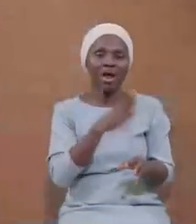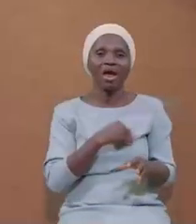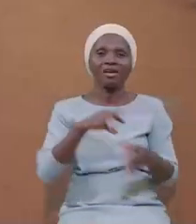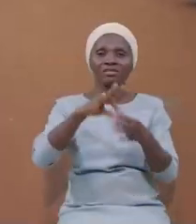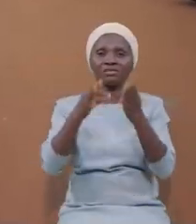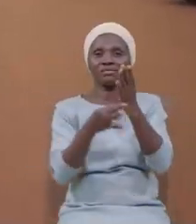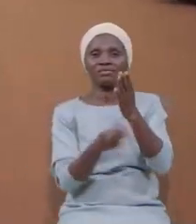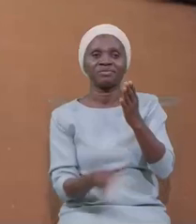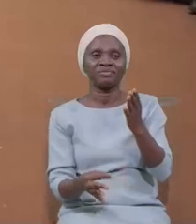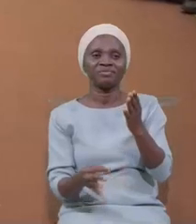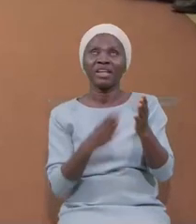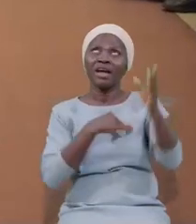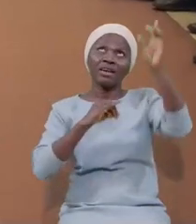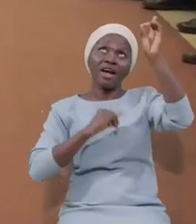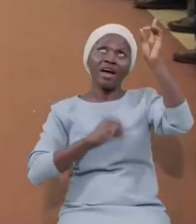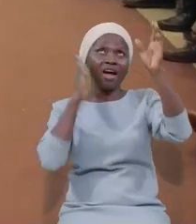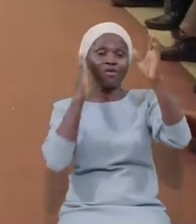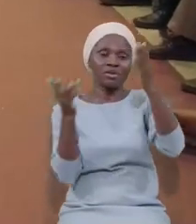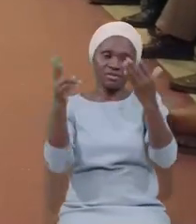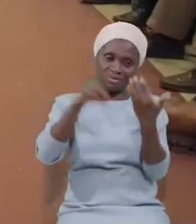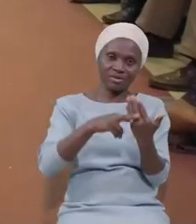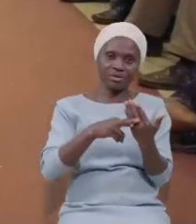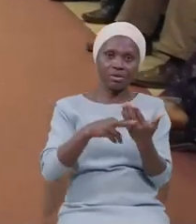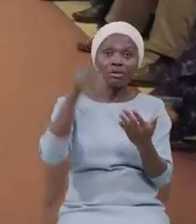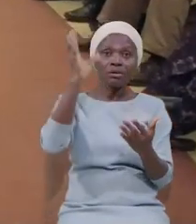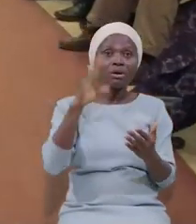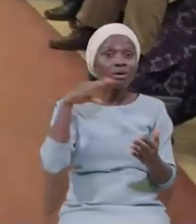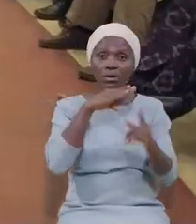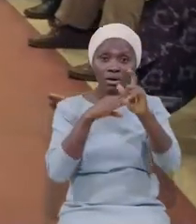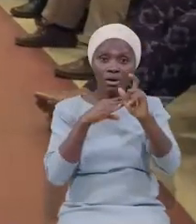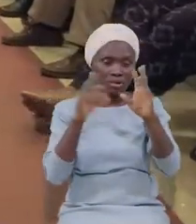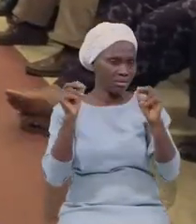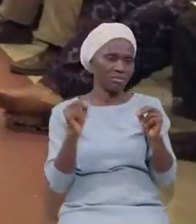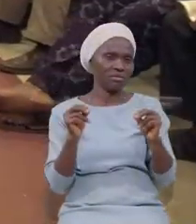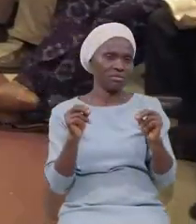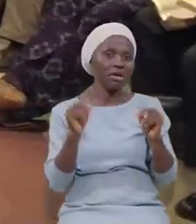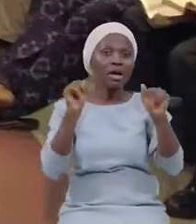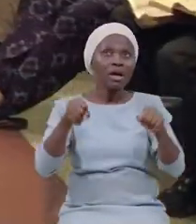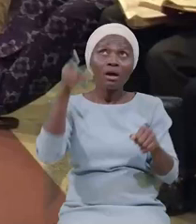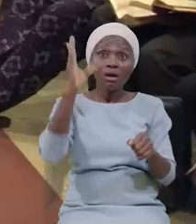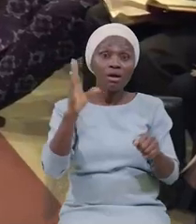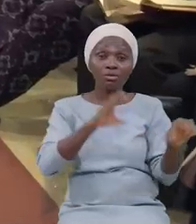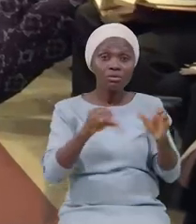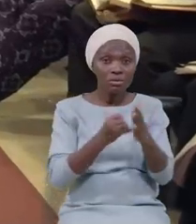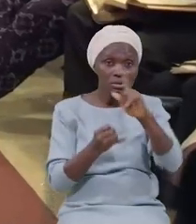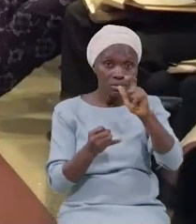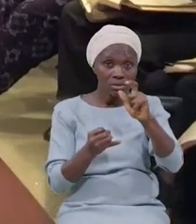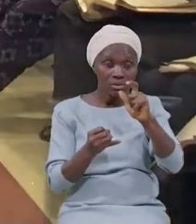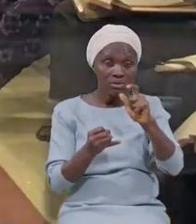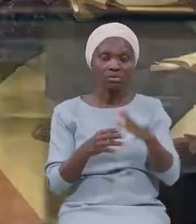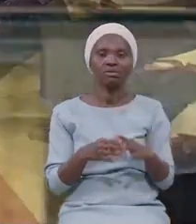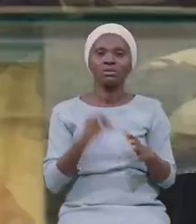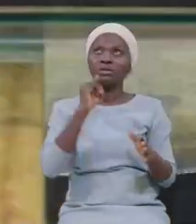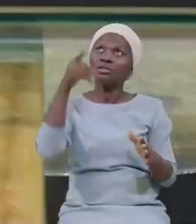Dieu est-il un menteur? Je vous remplacerai. Dieu va-t-il le faire? Dieu est-il un